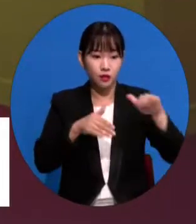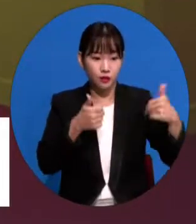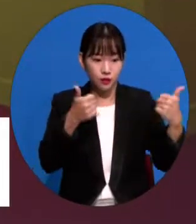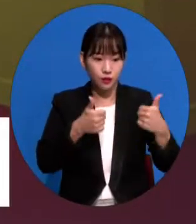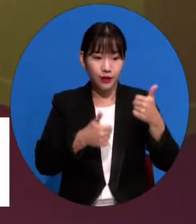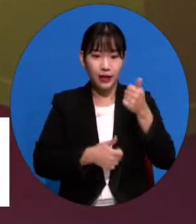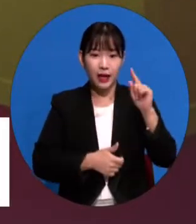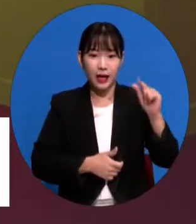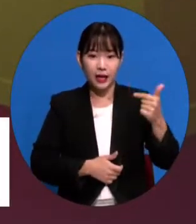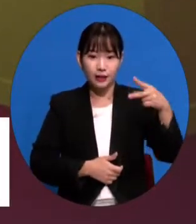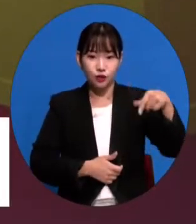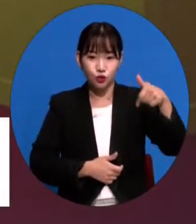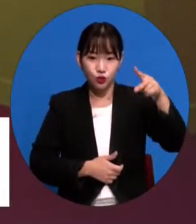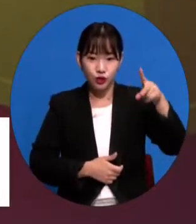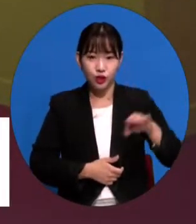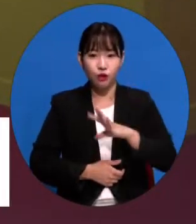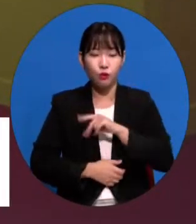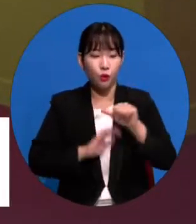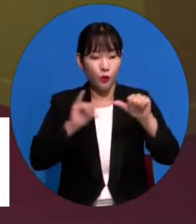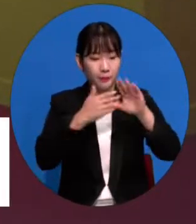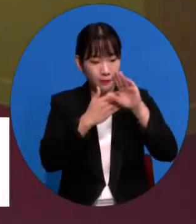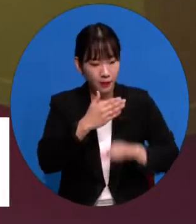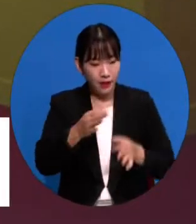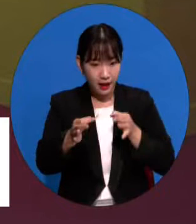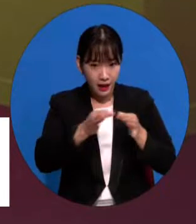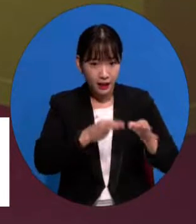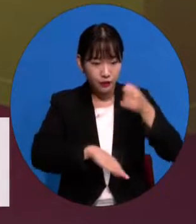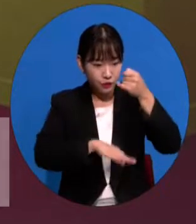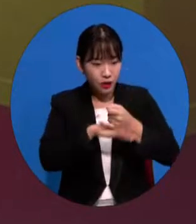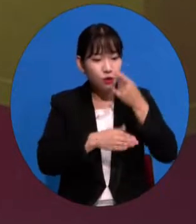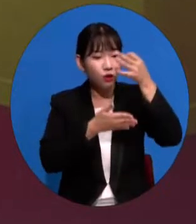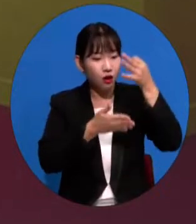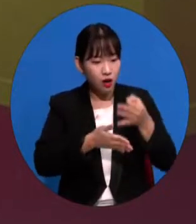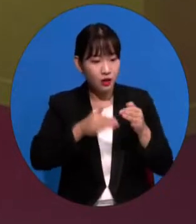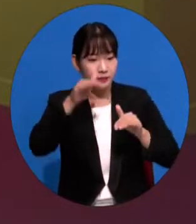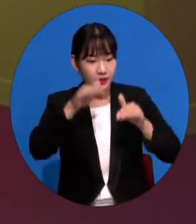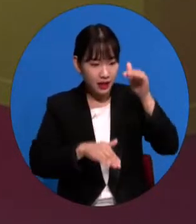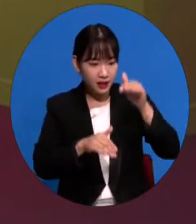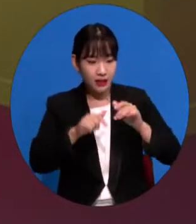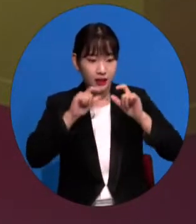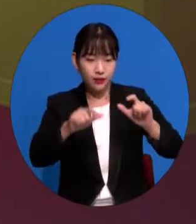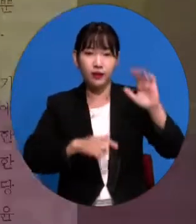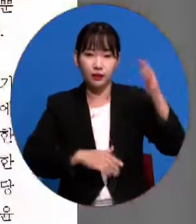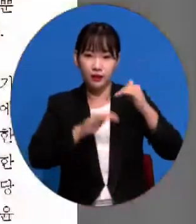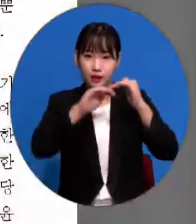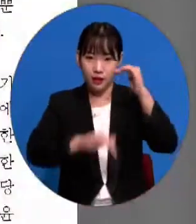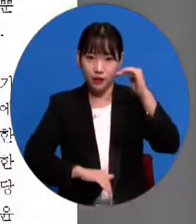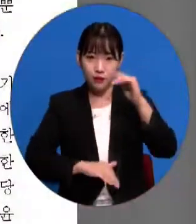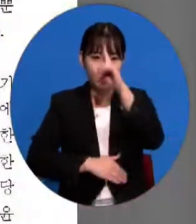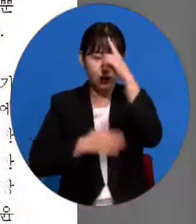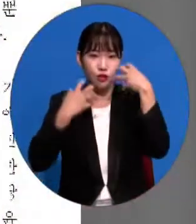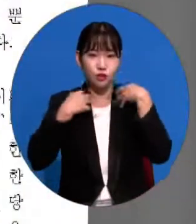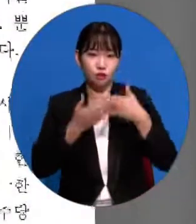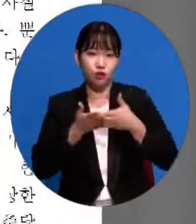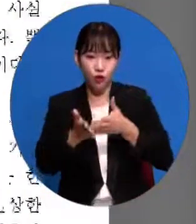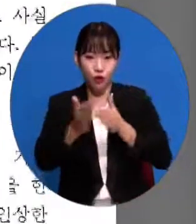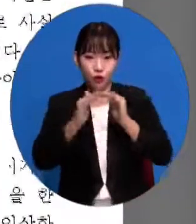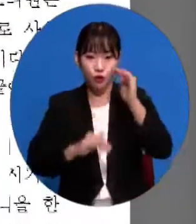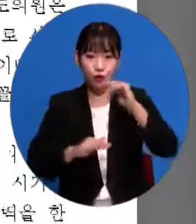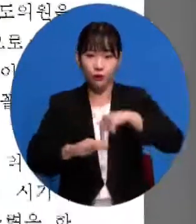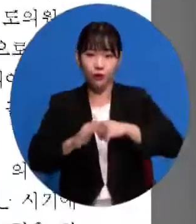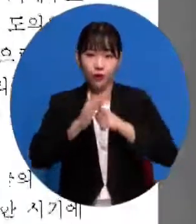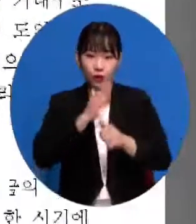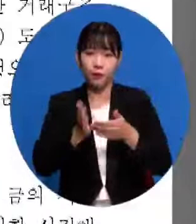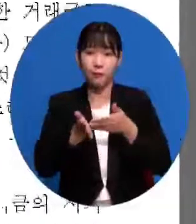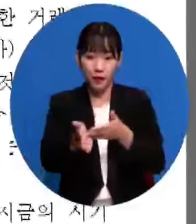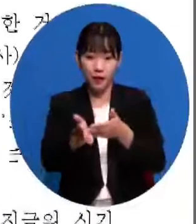전남도의회 한숙경 의원이 5인 미만 사업장의 최저임금에 차등 적용해야 한다는 내용의 대정부 건의안을 대표 발의한